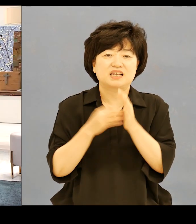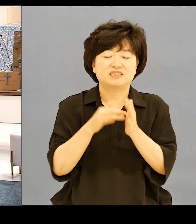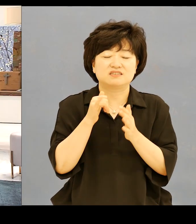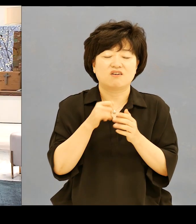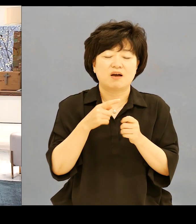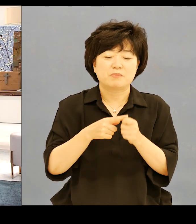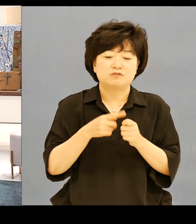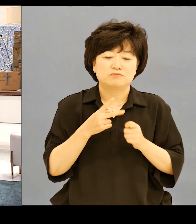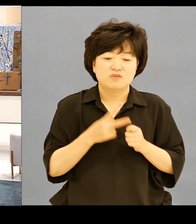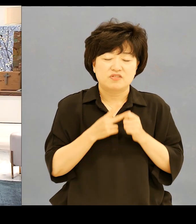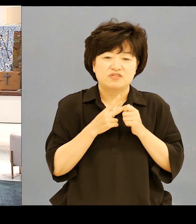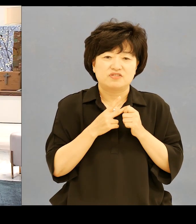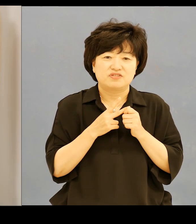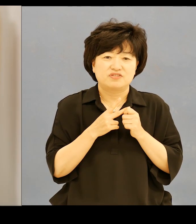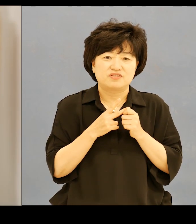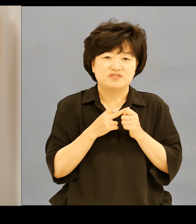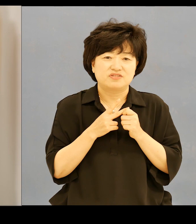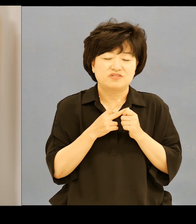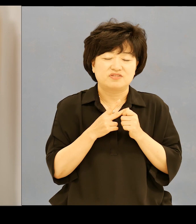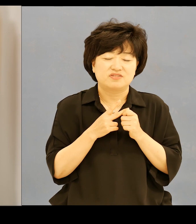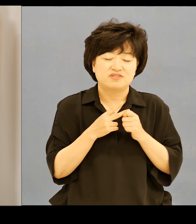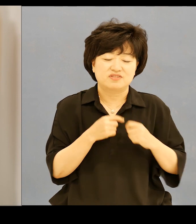이제 두 번째 되니까